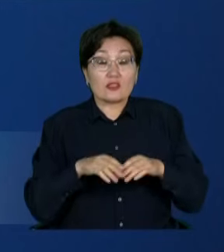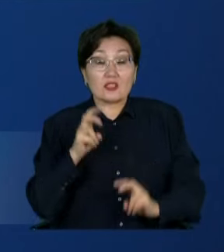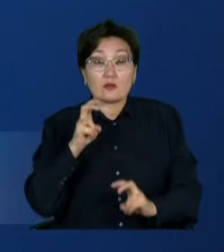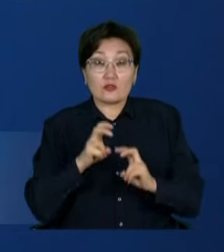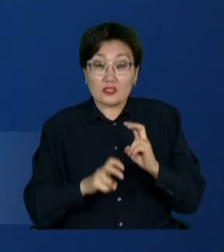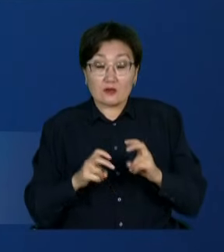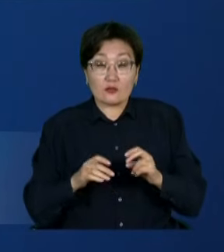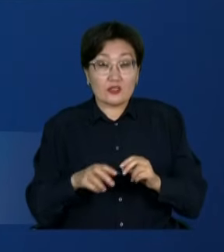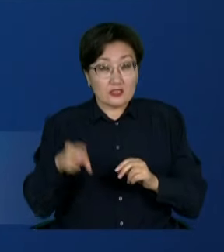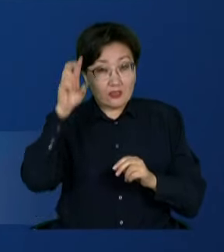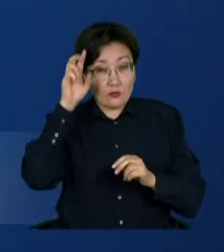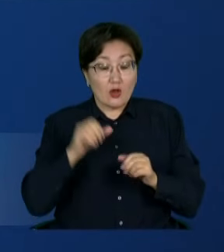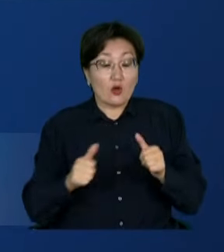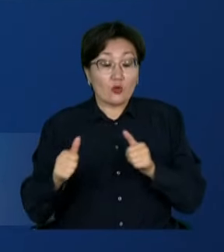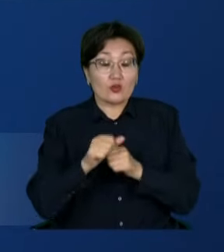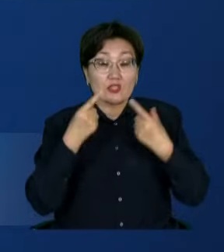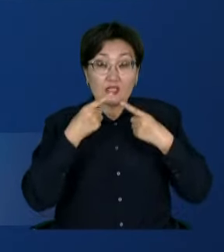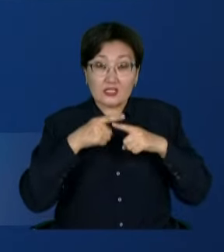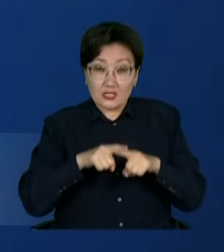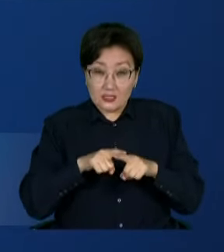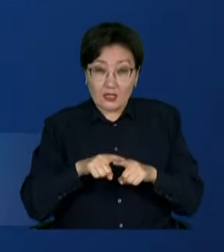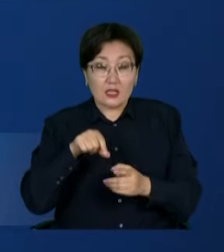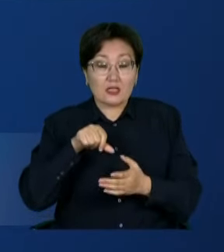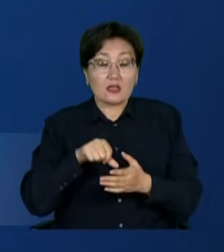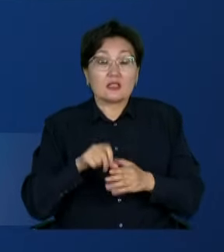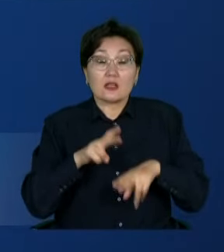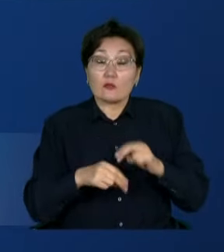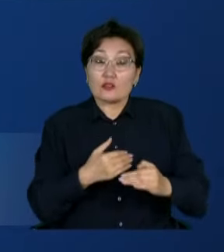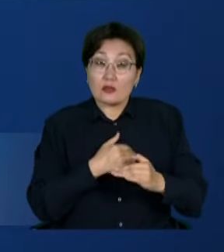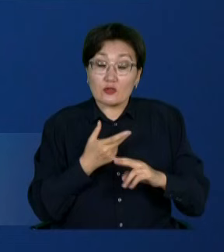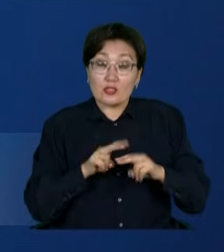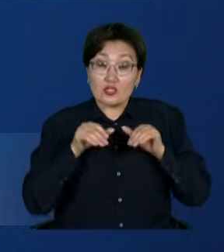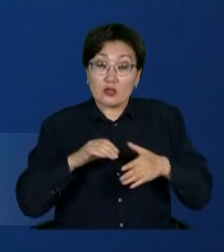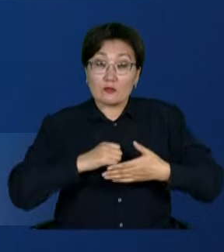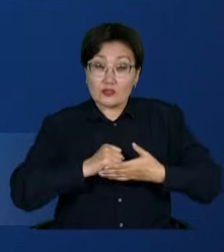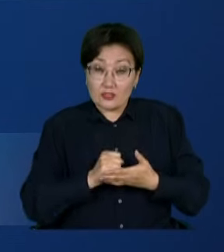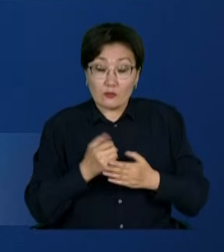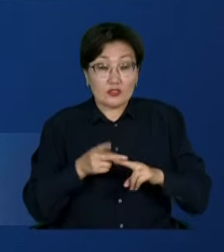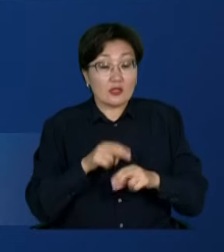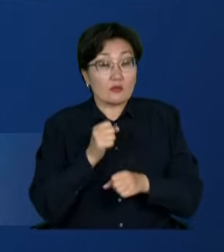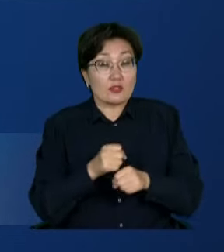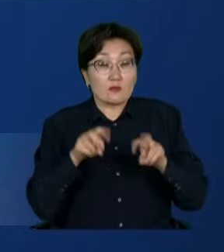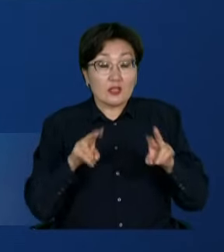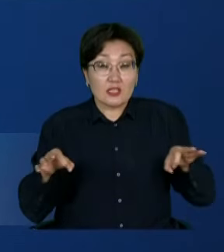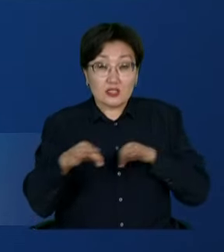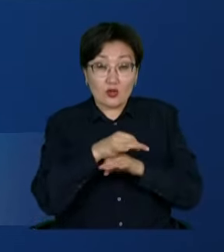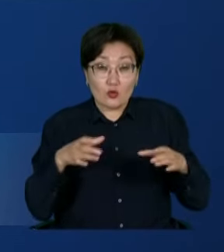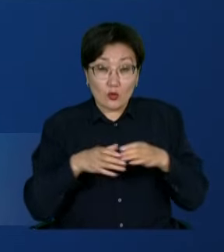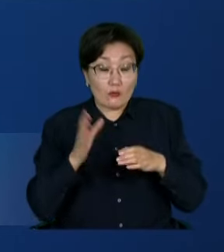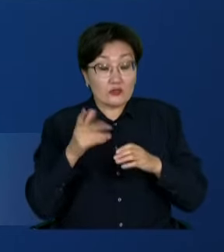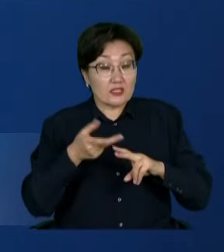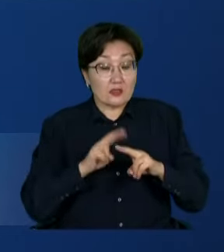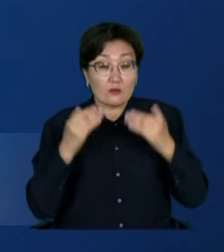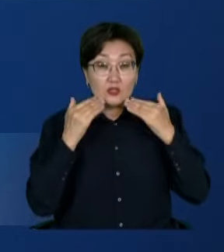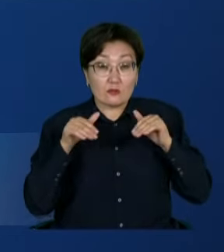елдің озық технологиясы болғанына қызығушылық танытып отырмыз. Осы арқылы шешім қабылданады. Мұны істейтін арнайы жобалық топ болады. Сондықтан